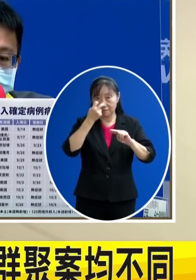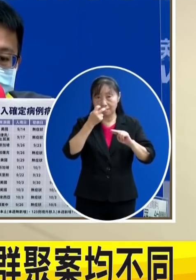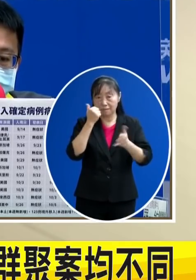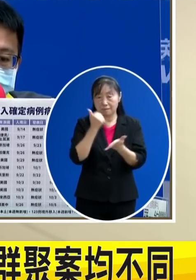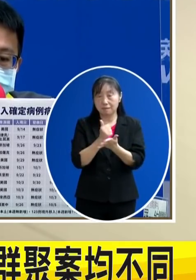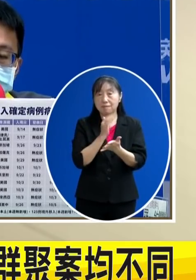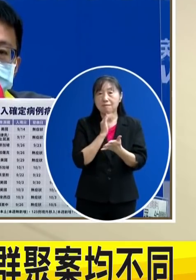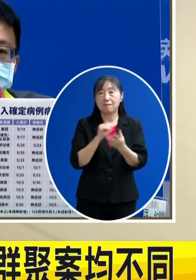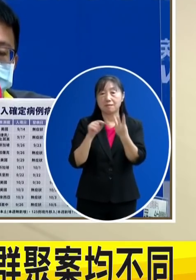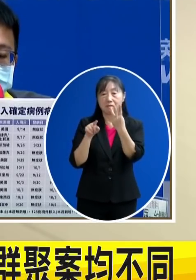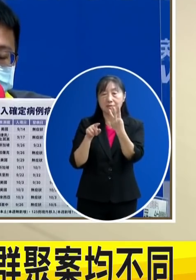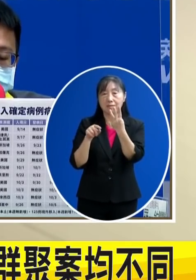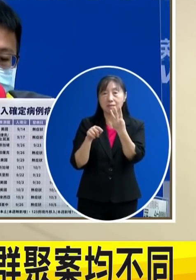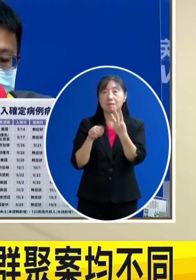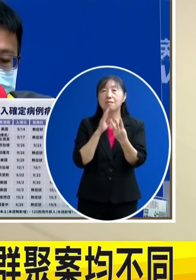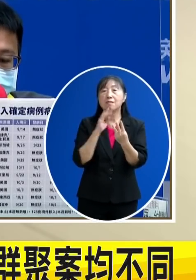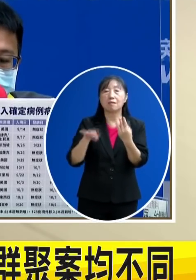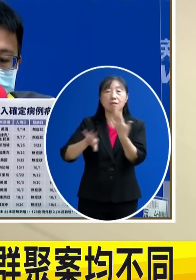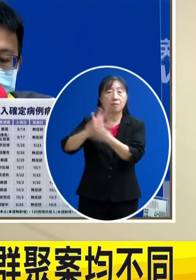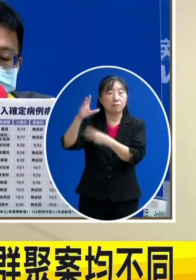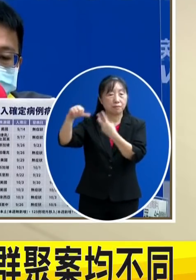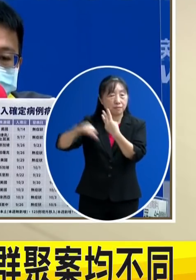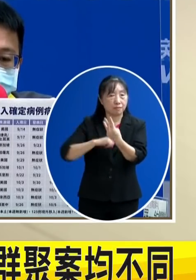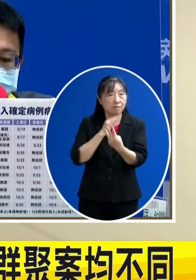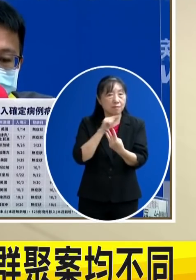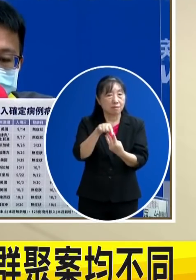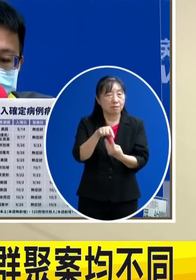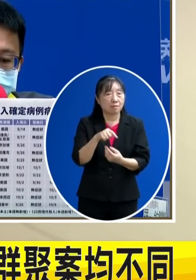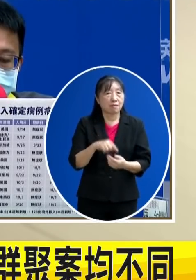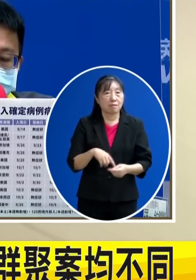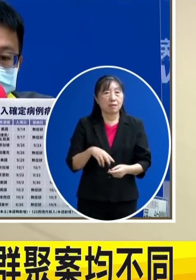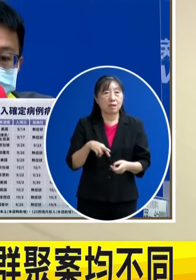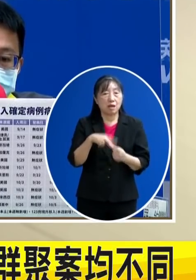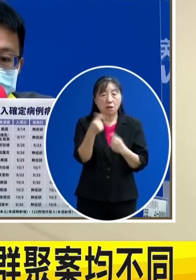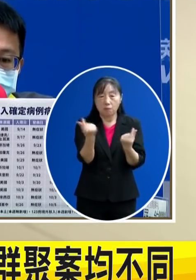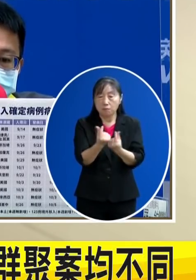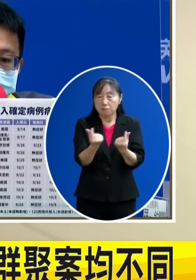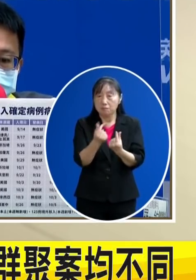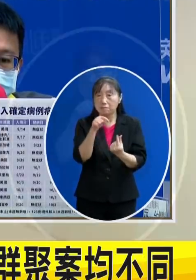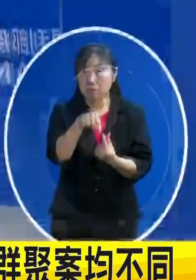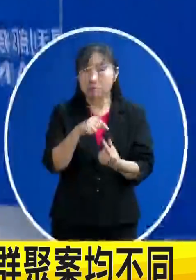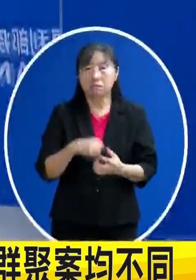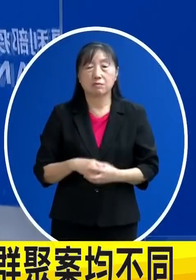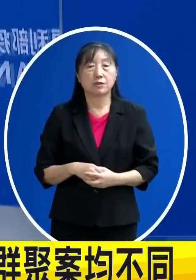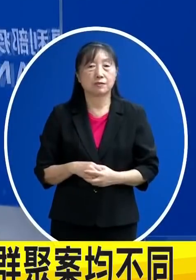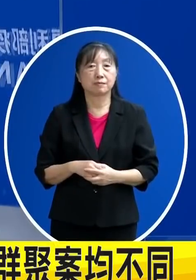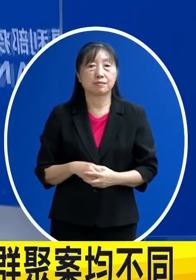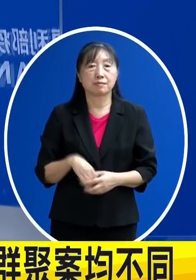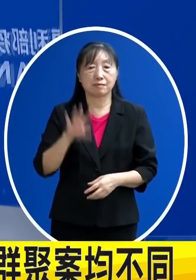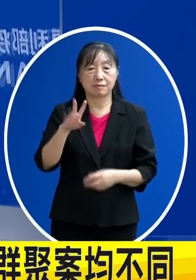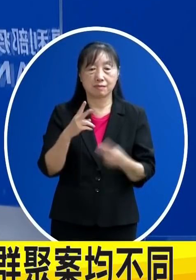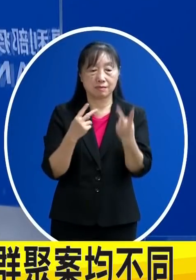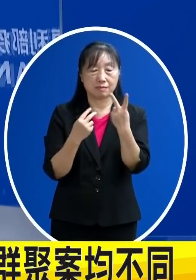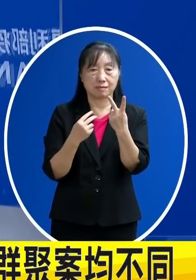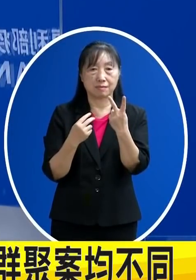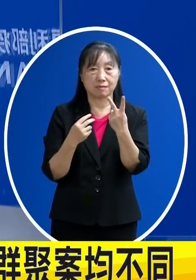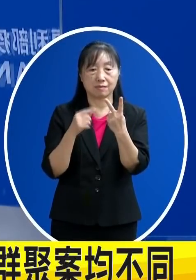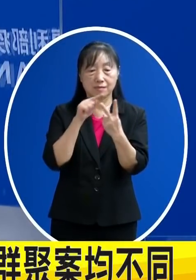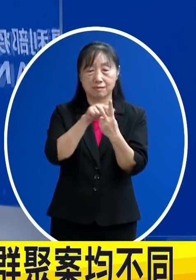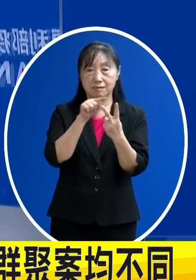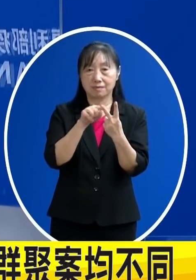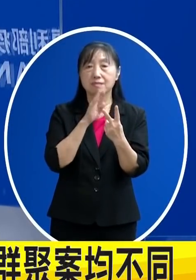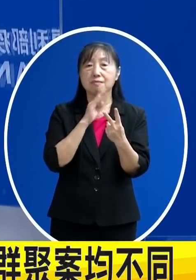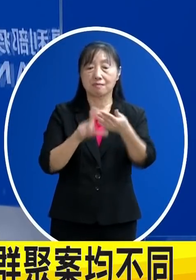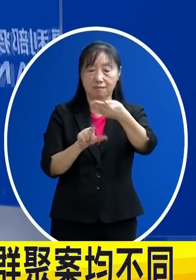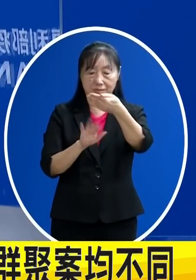出3个先前的境外入个案呢，序列是几乎是相同哈。那分别有2例是这